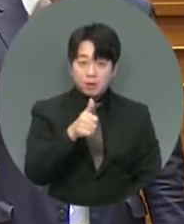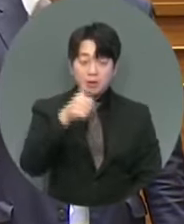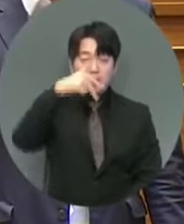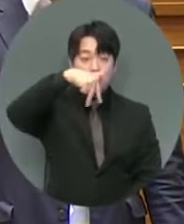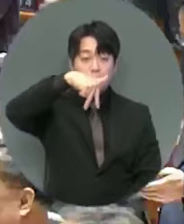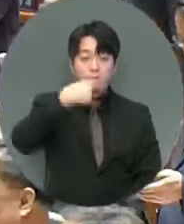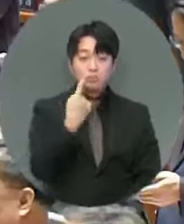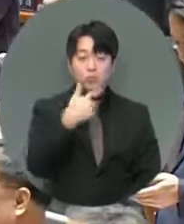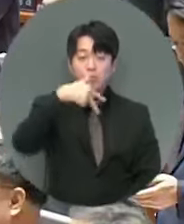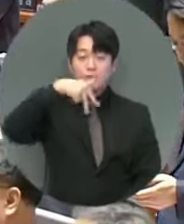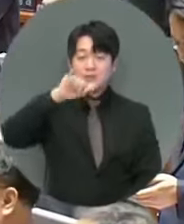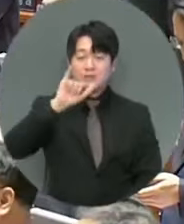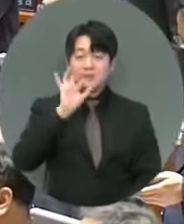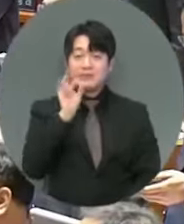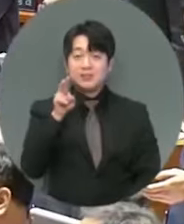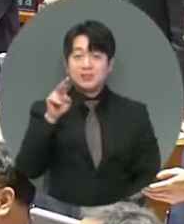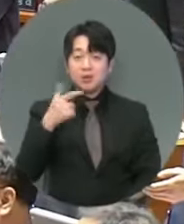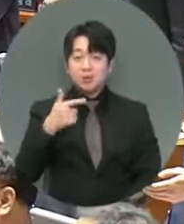조지연 의원,